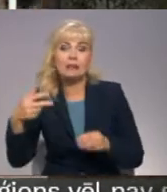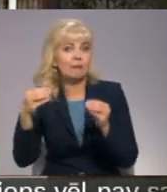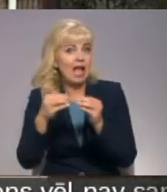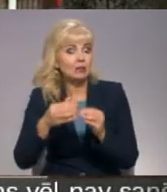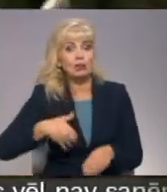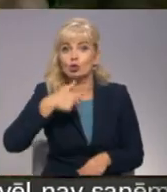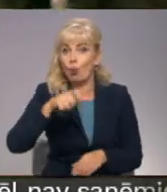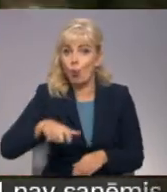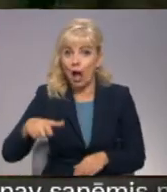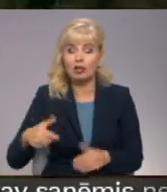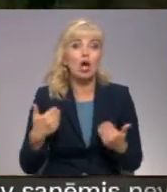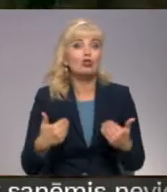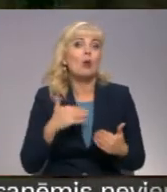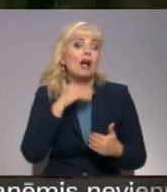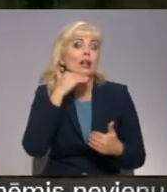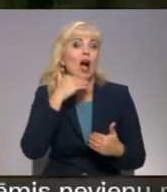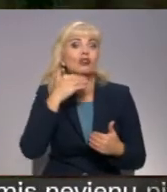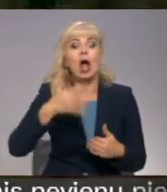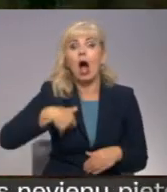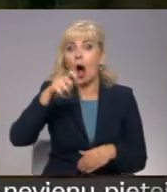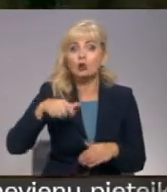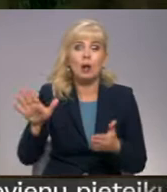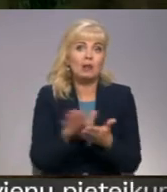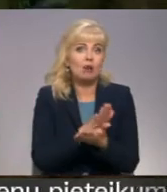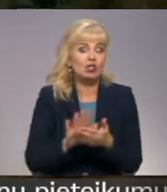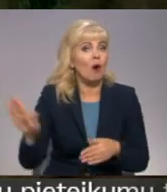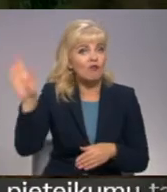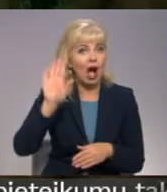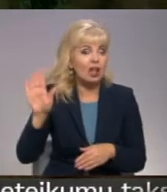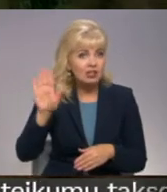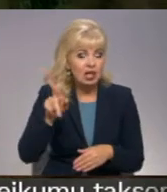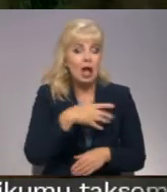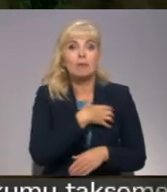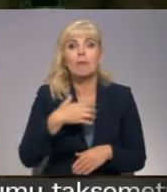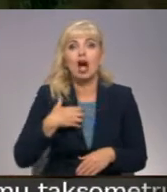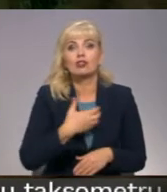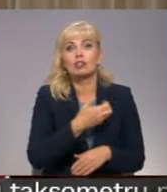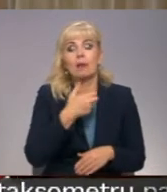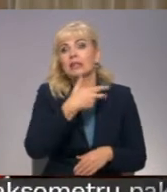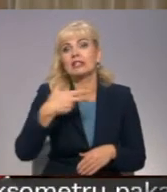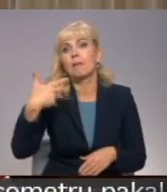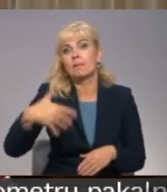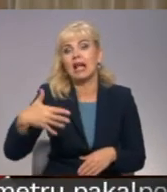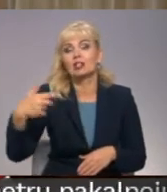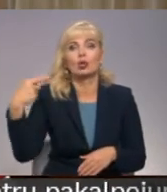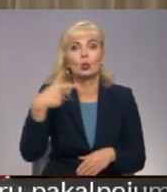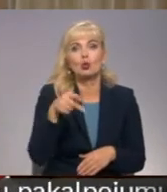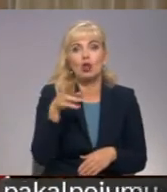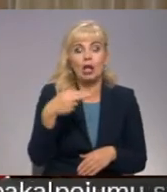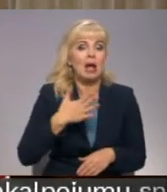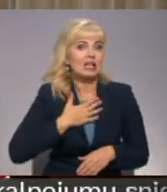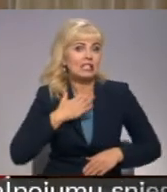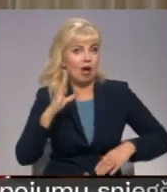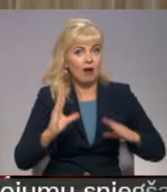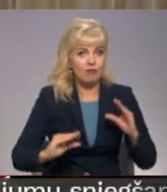skolēni. Pērn šo klašu audzēkņu brīvpusdienām no valsts pašvaldība saņēma 305 tūkstošus eiro, bet no saviem budžeta